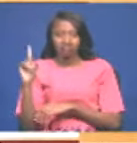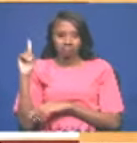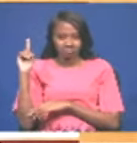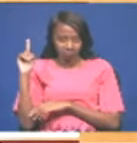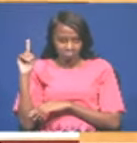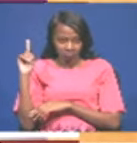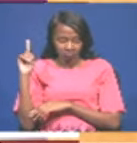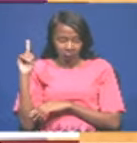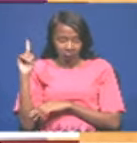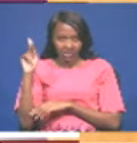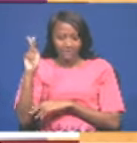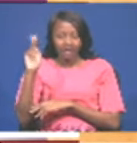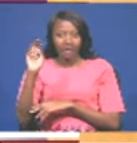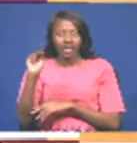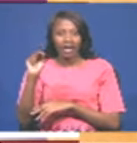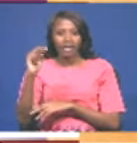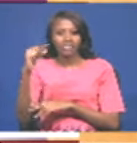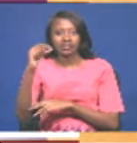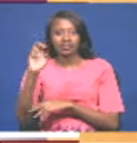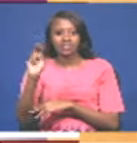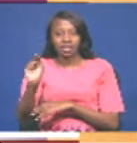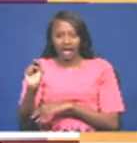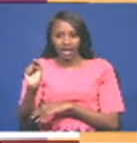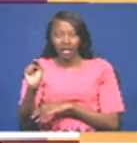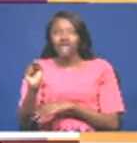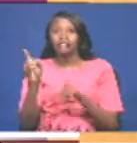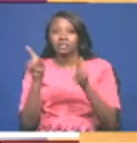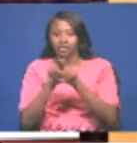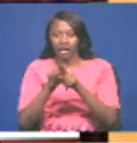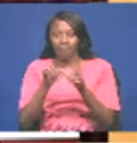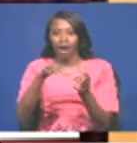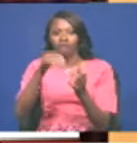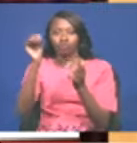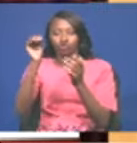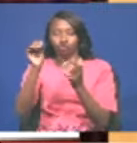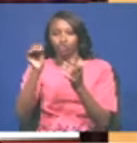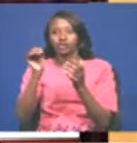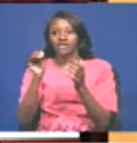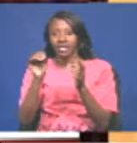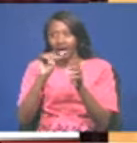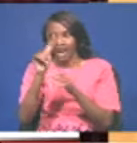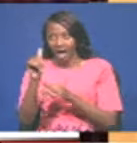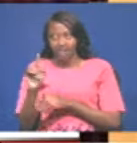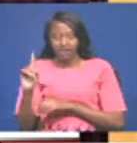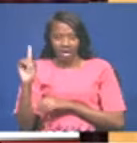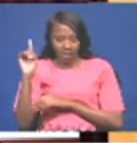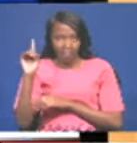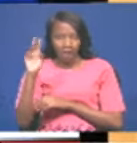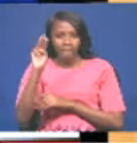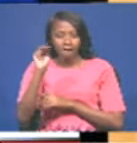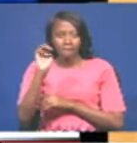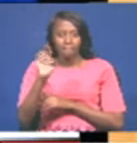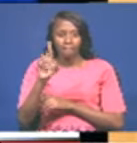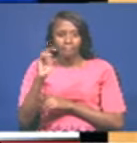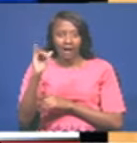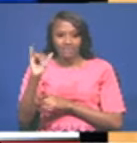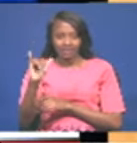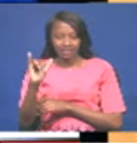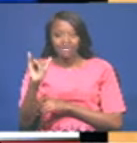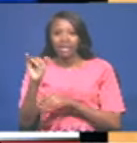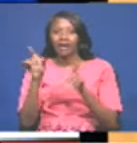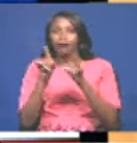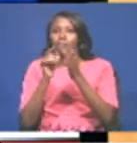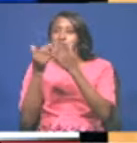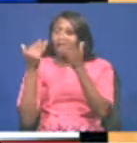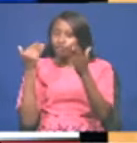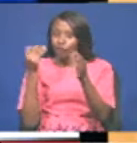KenGen Rebecca Miano pia ameteuliwa. Masi Wanjao pia ameteuliwa katika wadhifa wa uwaziri. Aliwahi kuhudumu kama